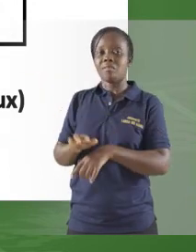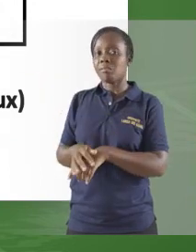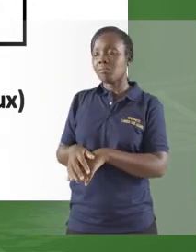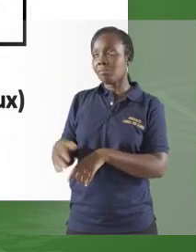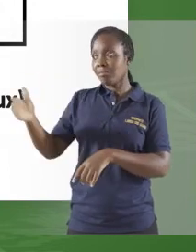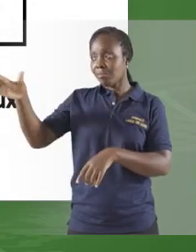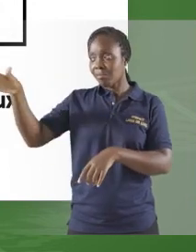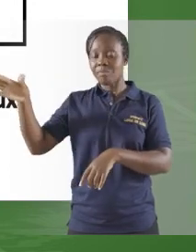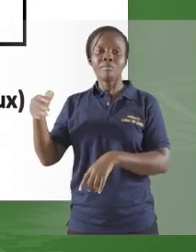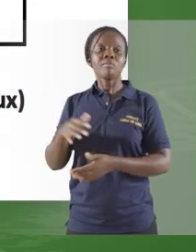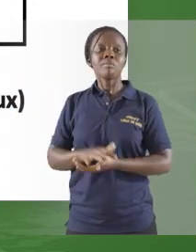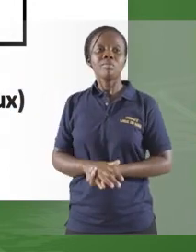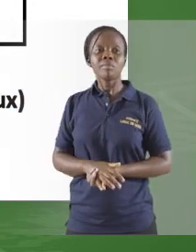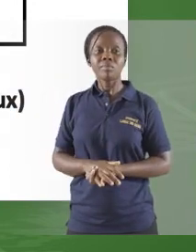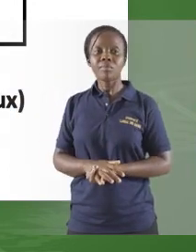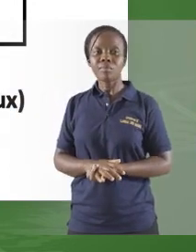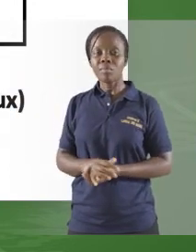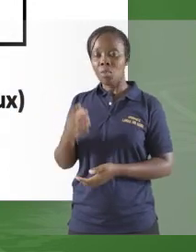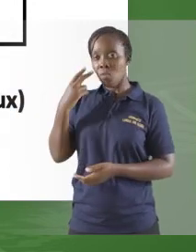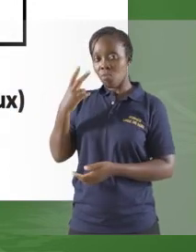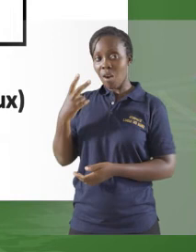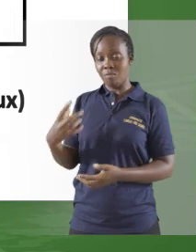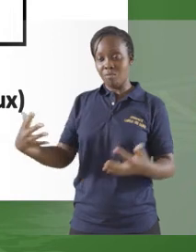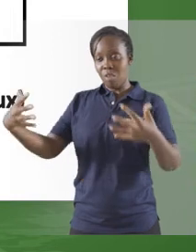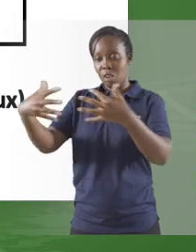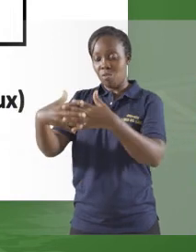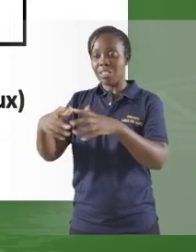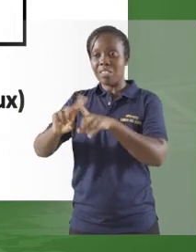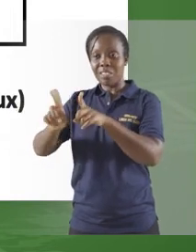une combinaison des différents gamètes est faite.